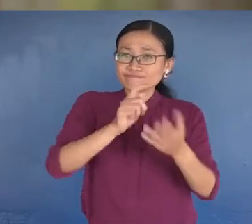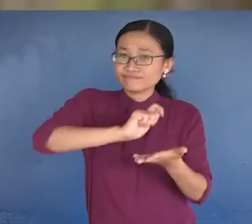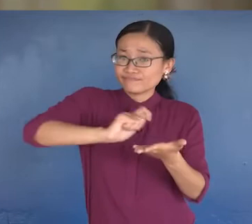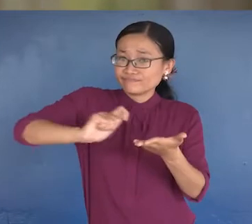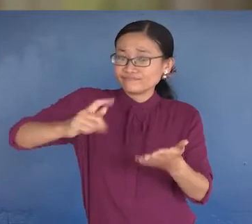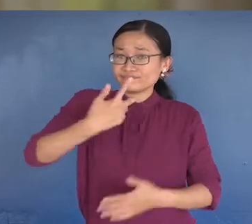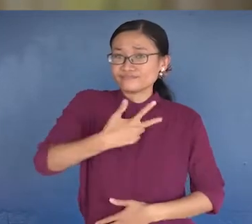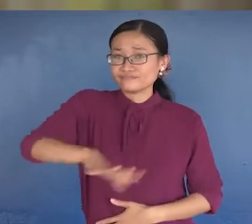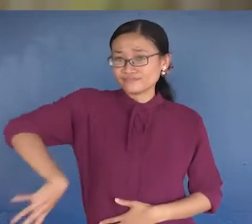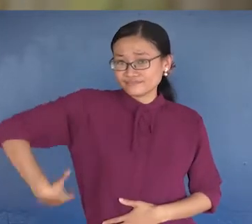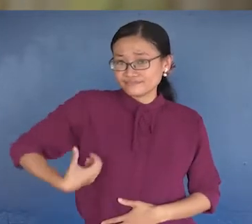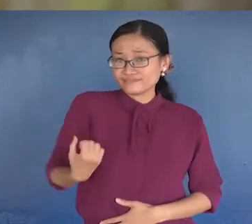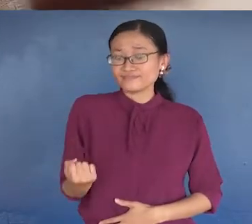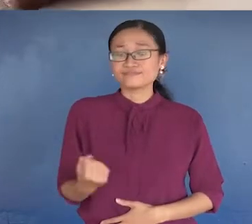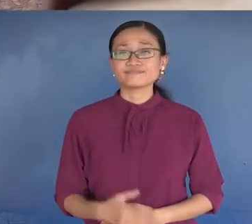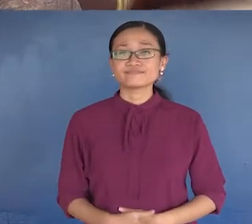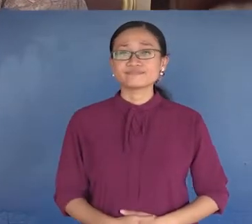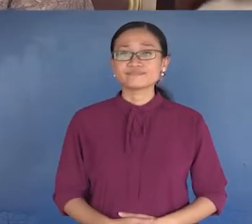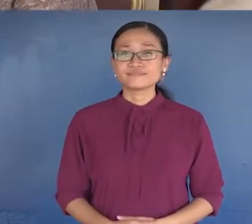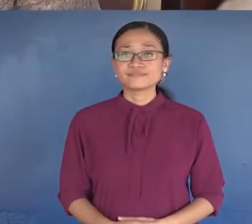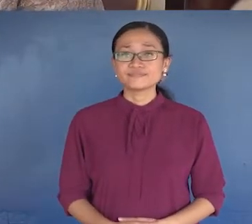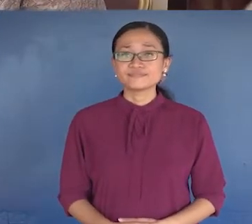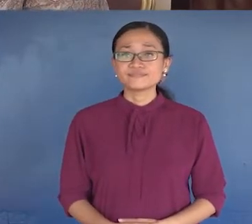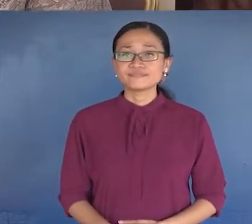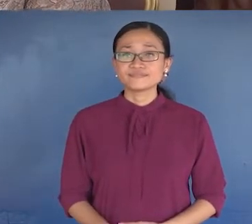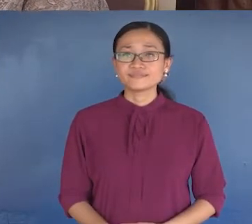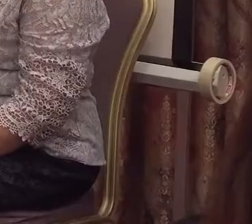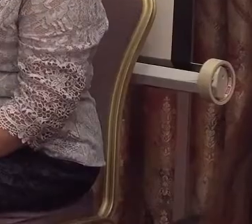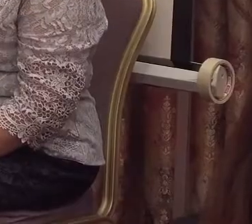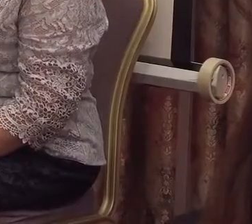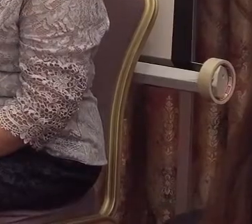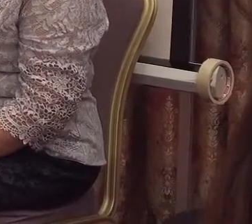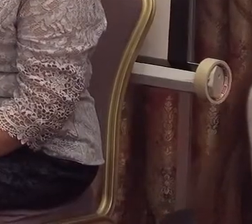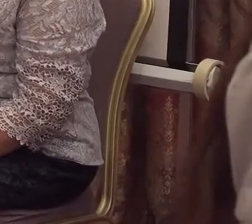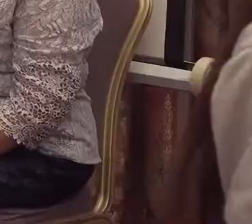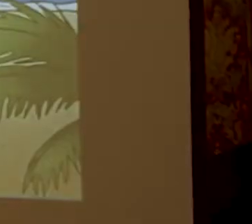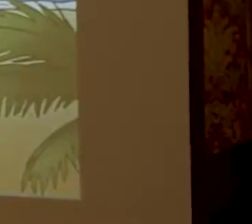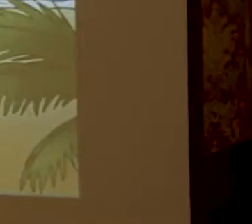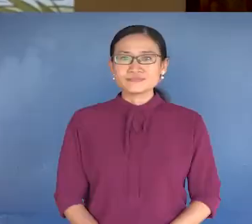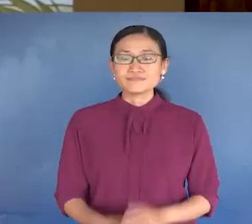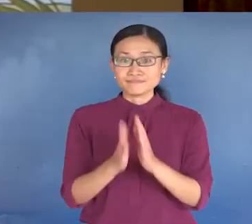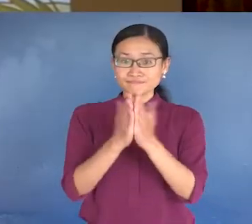របានចូលរួមនៅក្នុងផ្នែករៀនអានឬក៏រៀនសរសេរនៅក្នុងភាសាខ្មែរ